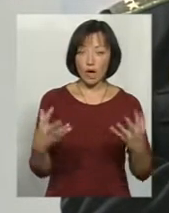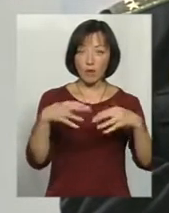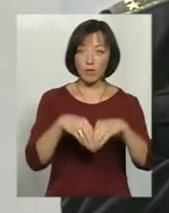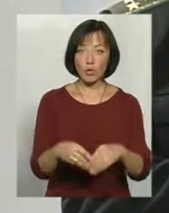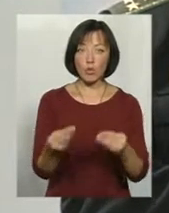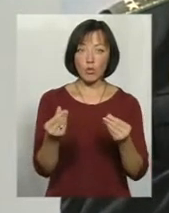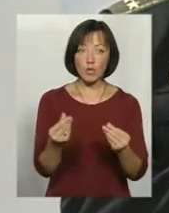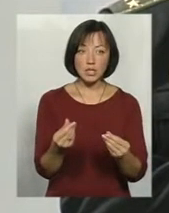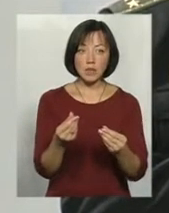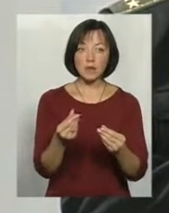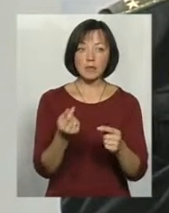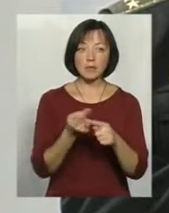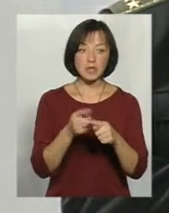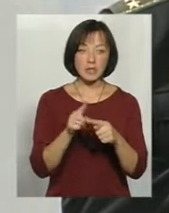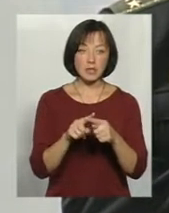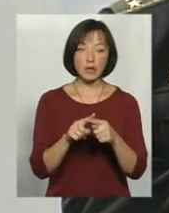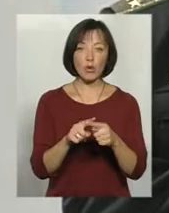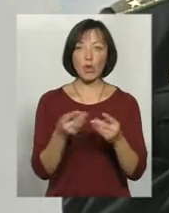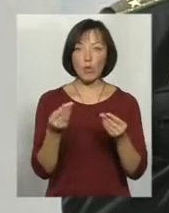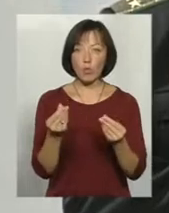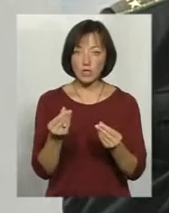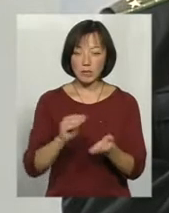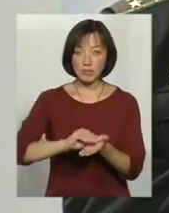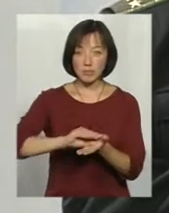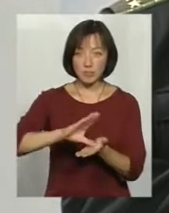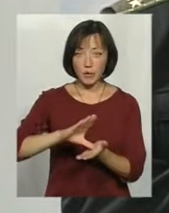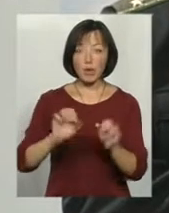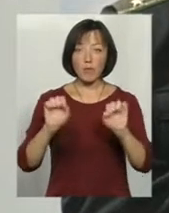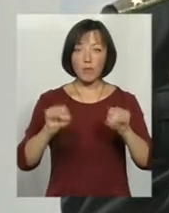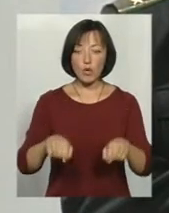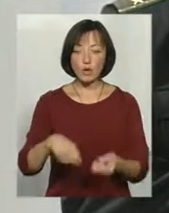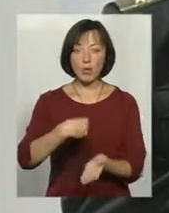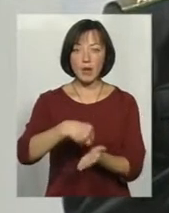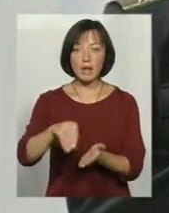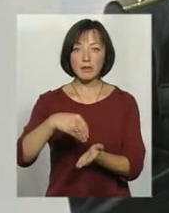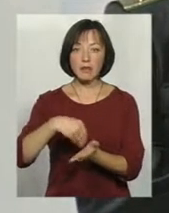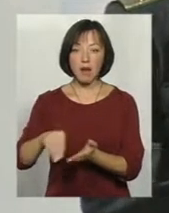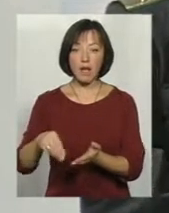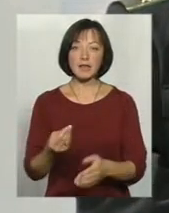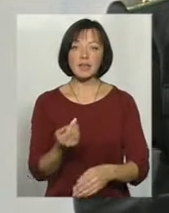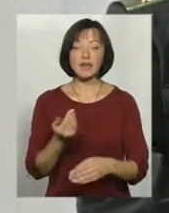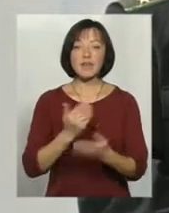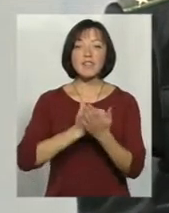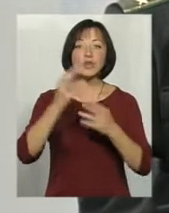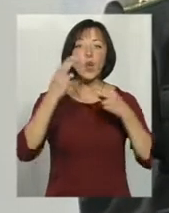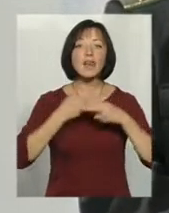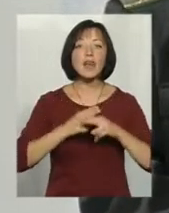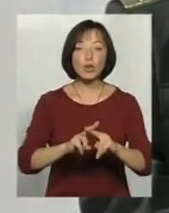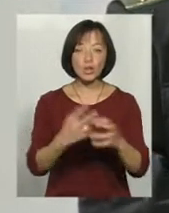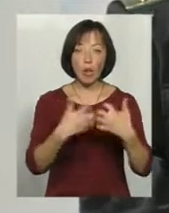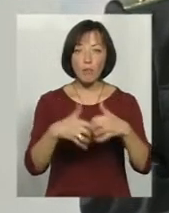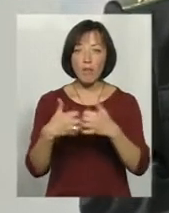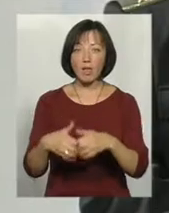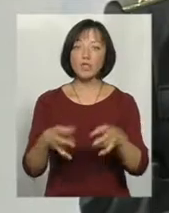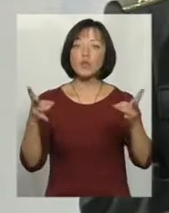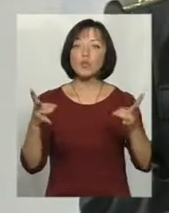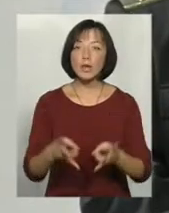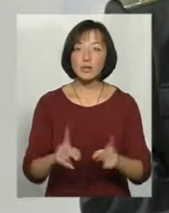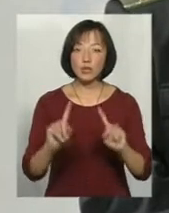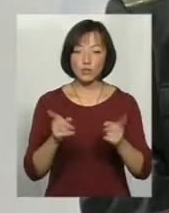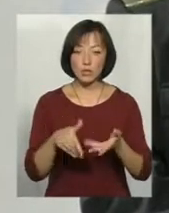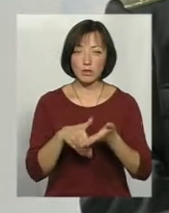кошти, ми за рахунок от, коштів, які знаходяться в фонду, можемо придбати то високотехнологічне обладнання, яке хоче необхідно для